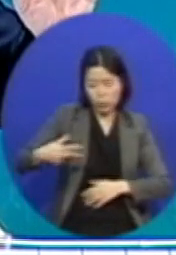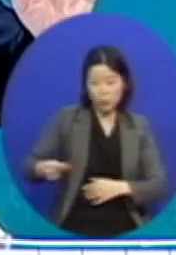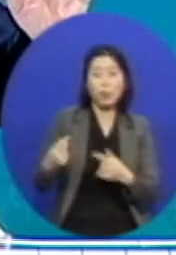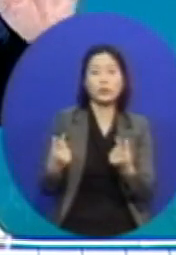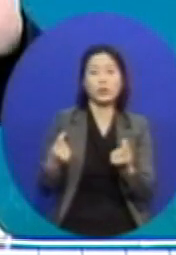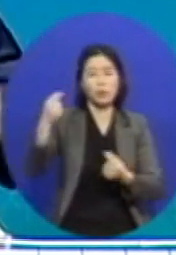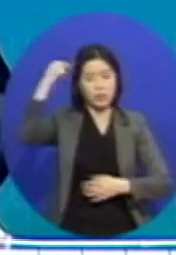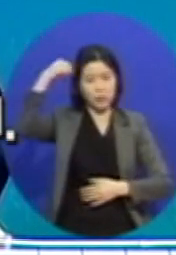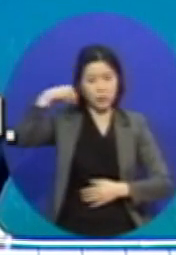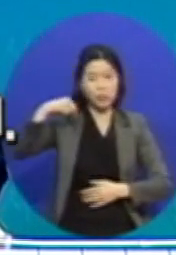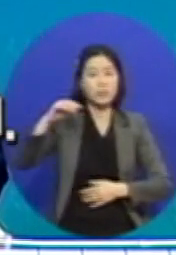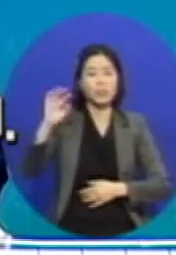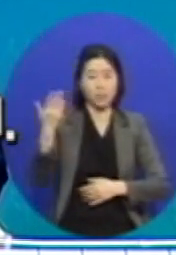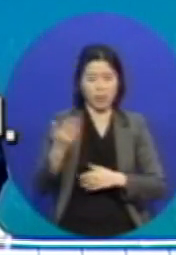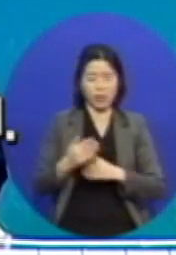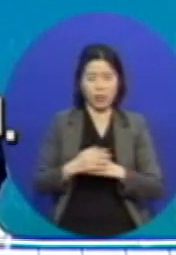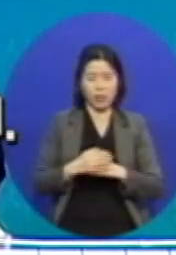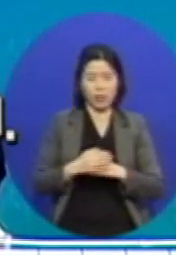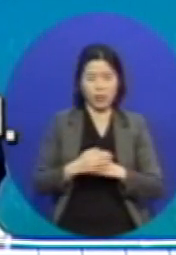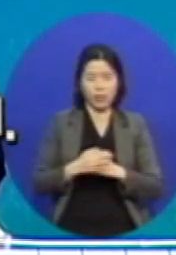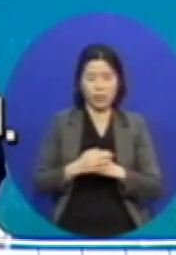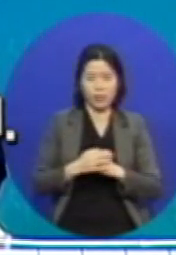처럼 여겨지는 것 뿐이지